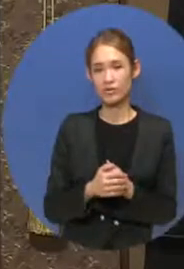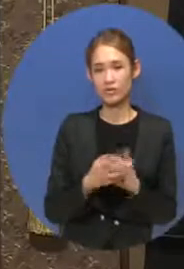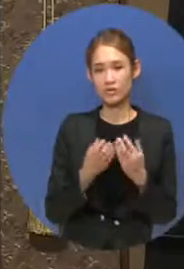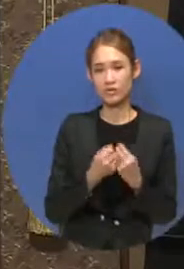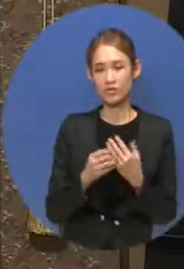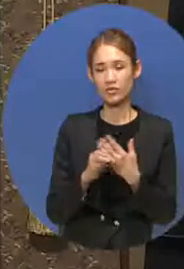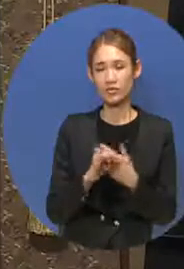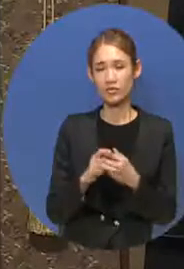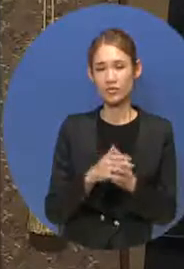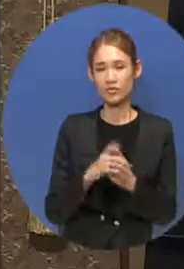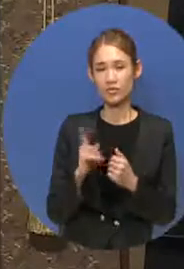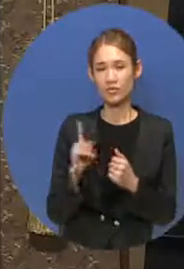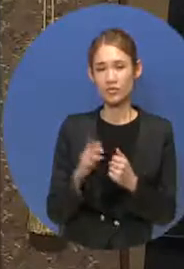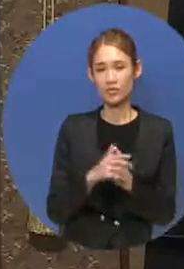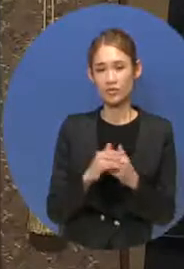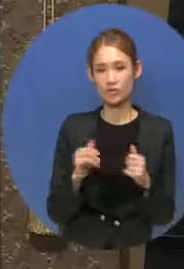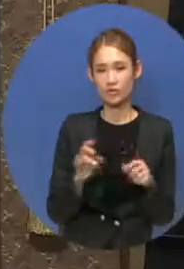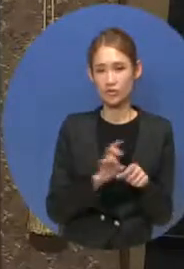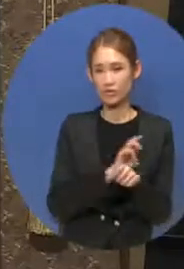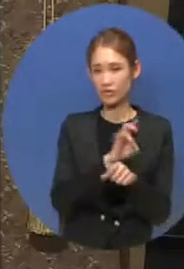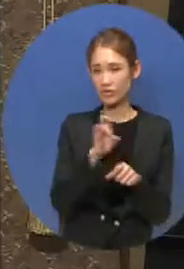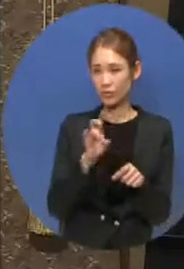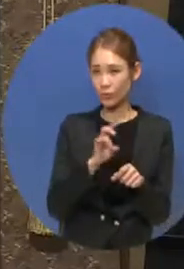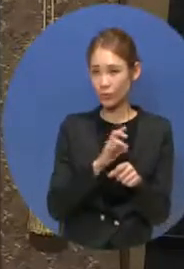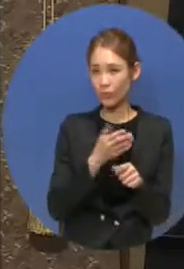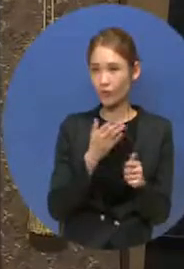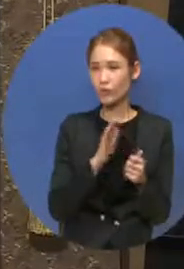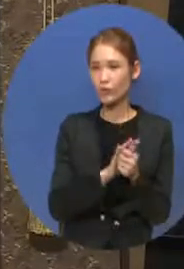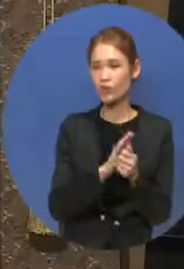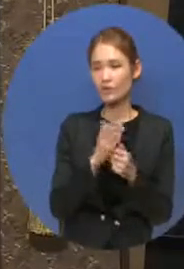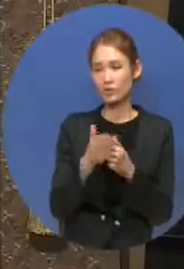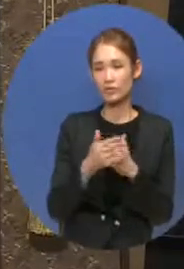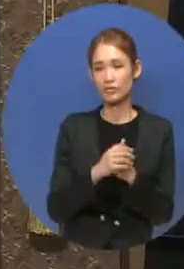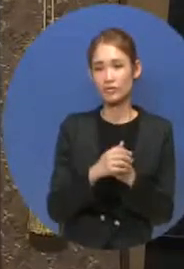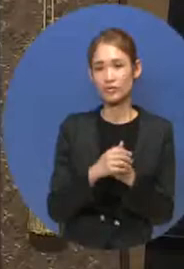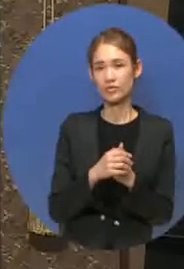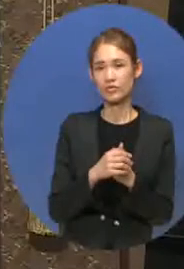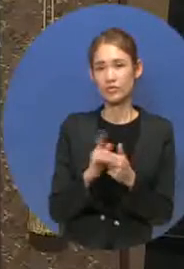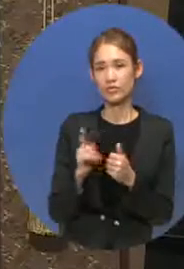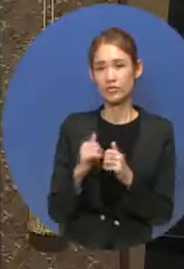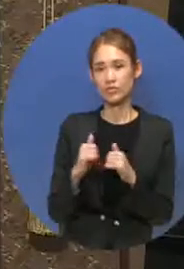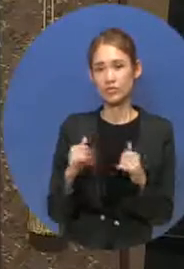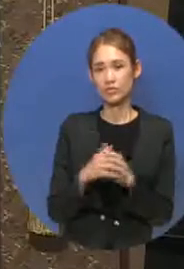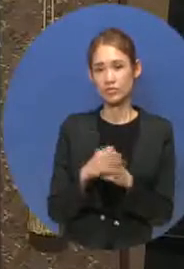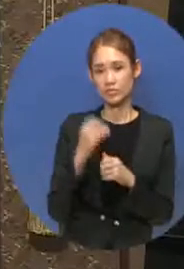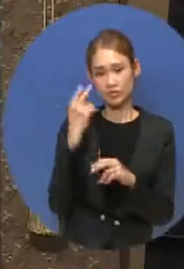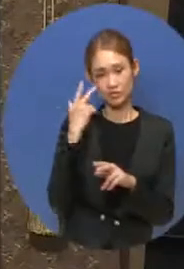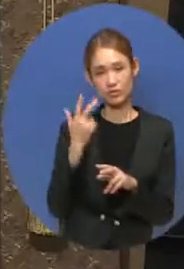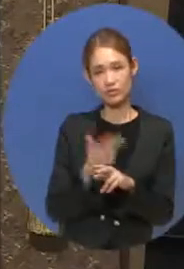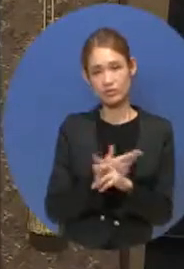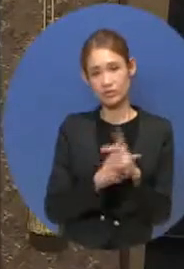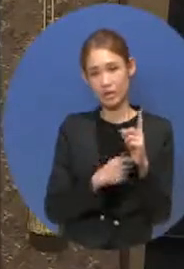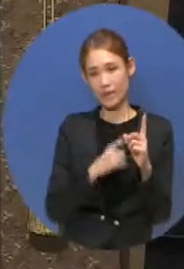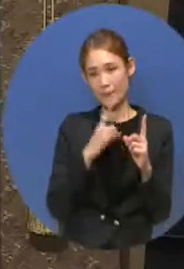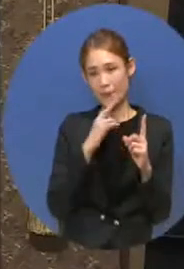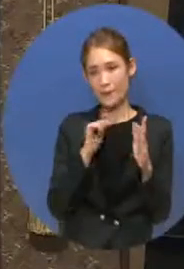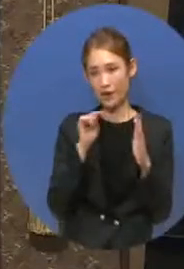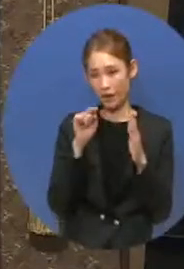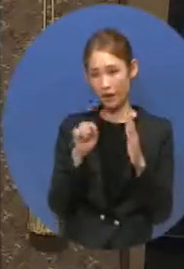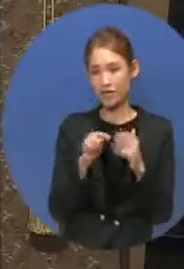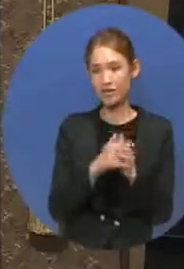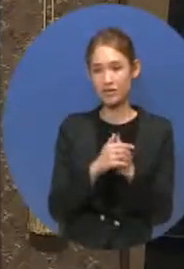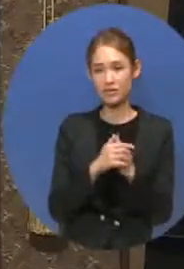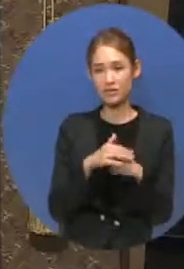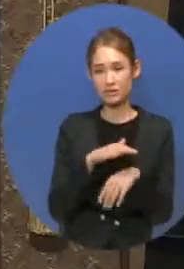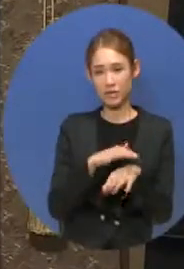예를 들면 어떤 분은 24시간 도와줘야 될 분도 계시다고 한다고 네. 한다면 어떤 분은 그냥 일주일에 한 번 정도만 가서 아